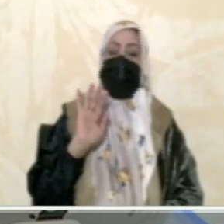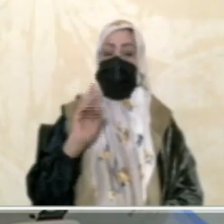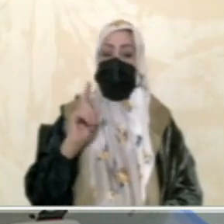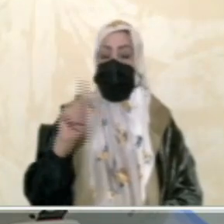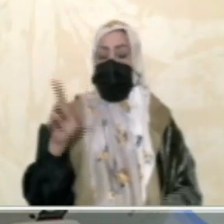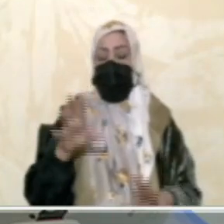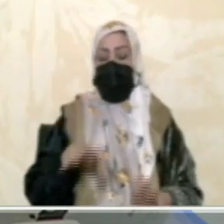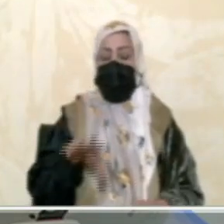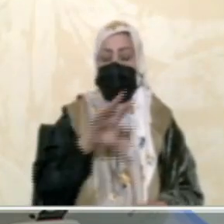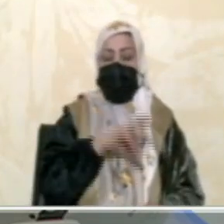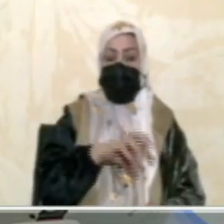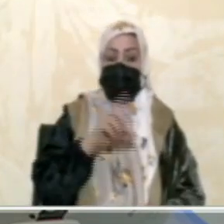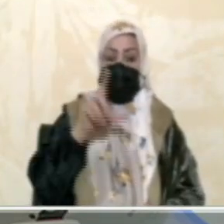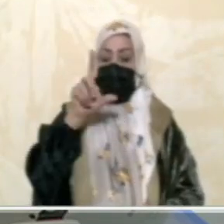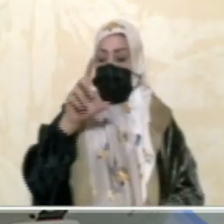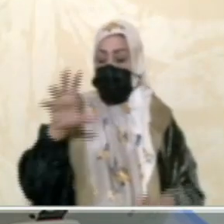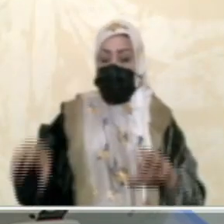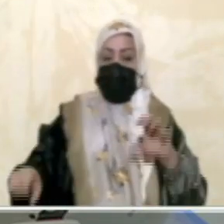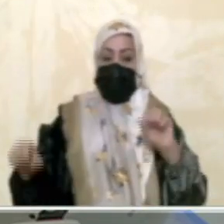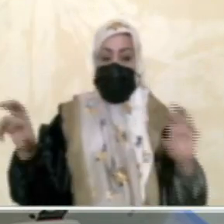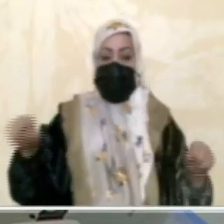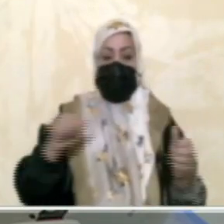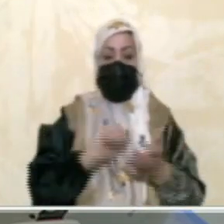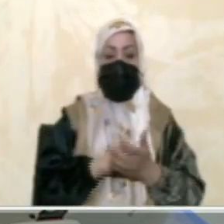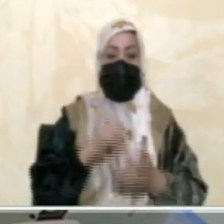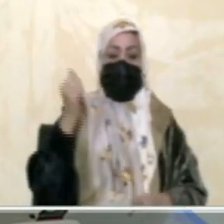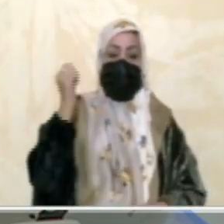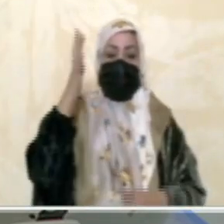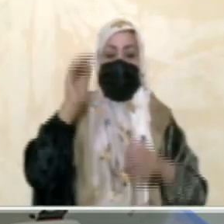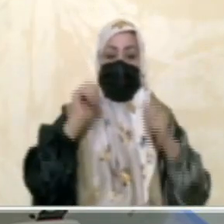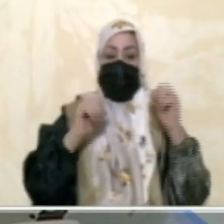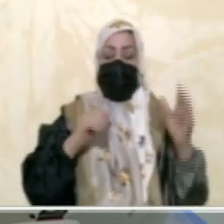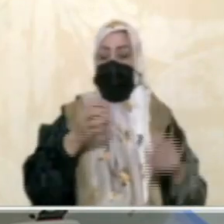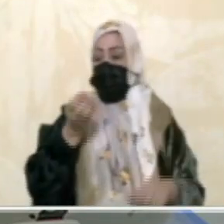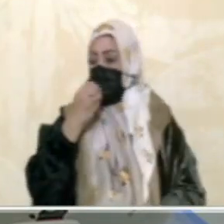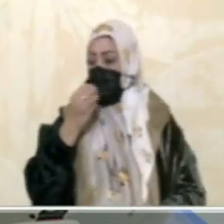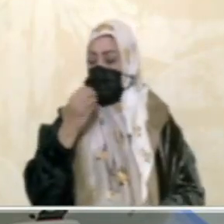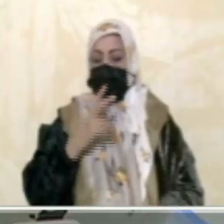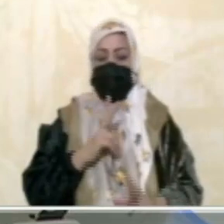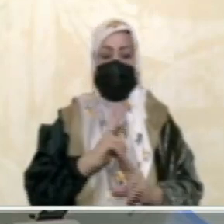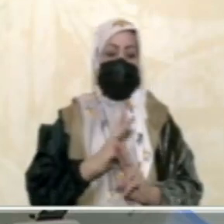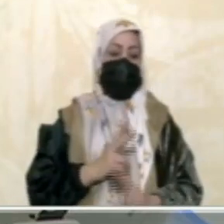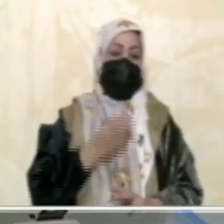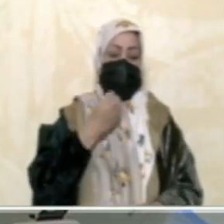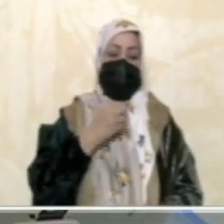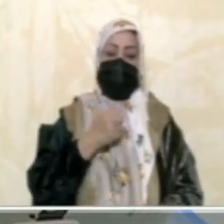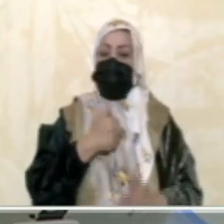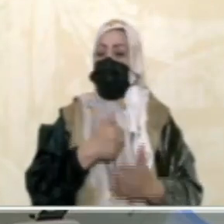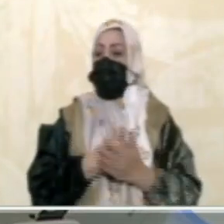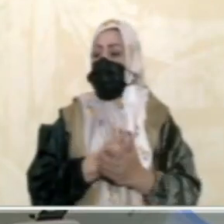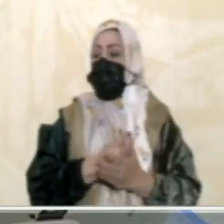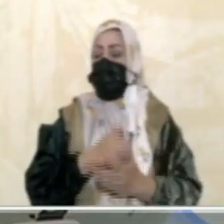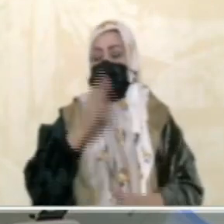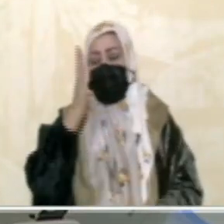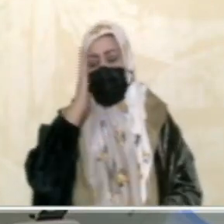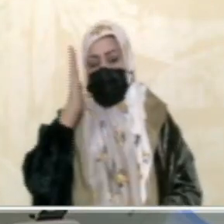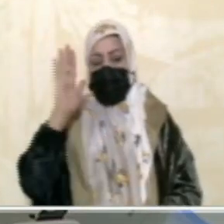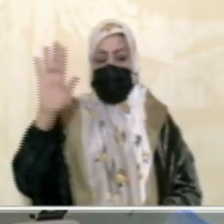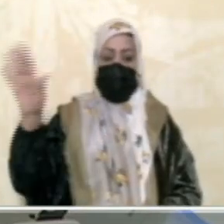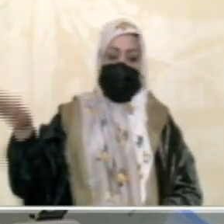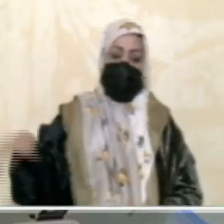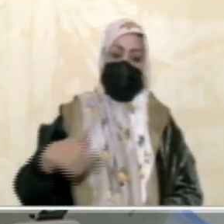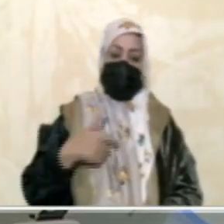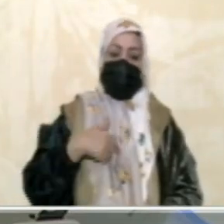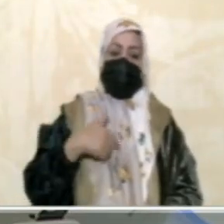بيته ويفطر ويتعشى وينام ثم ياتي ويقول انا احق بهذا الموطن